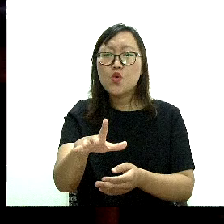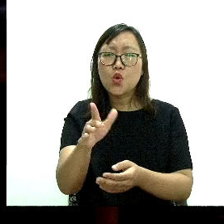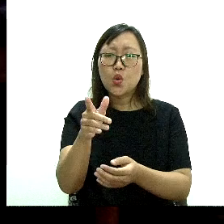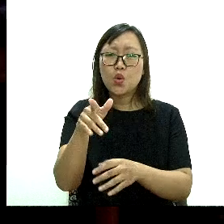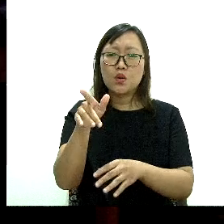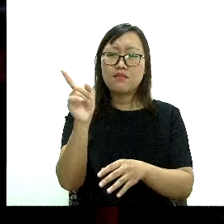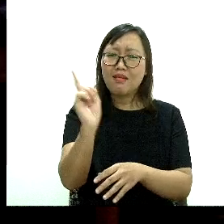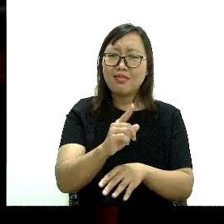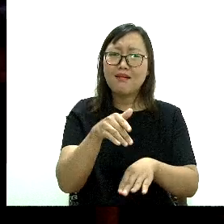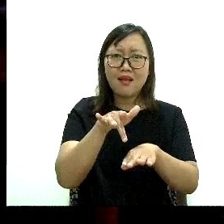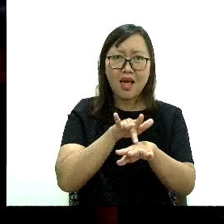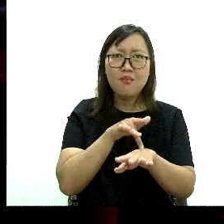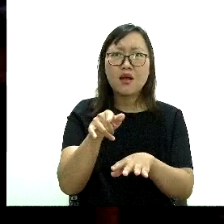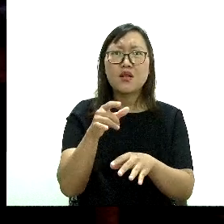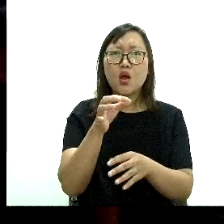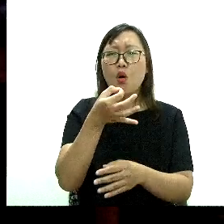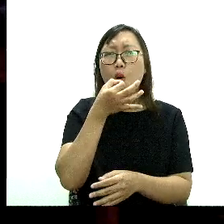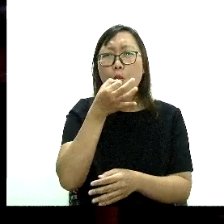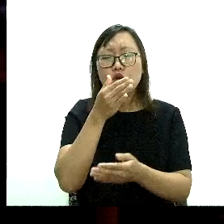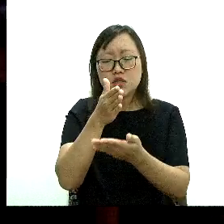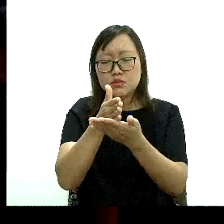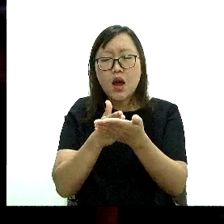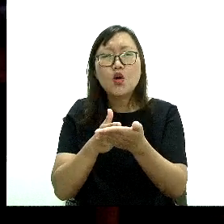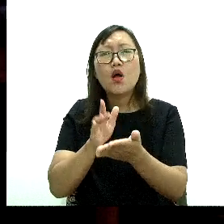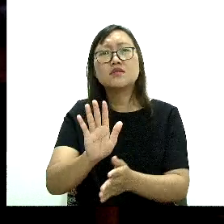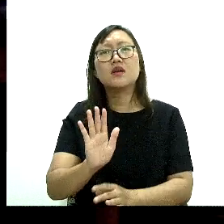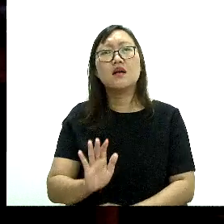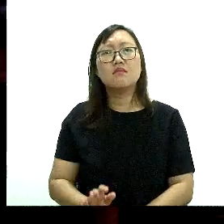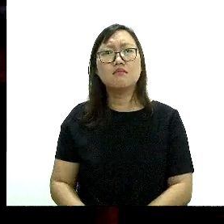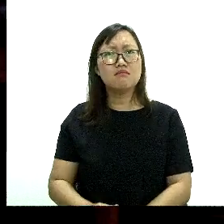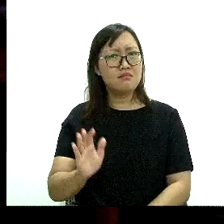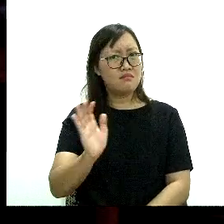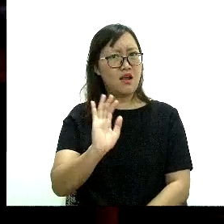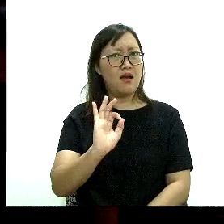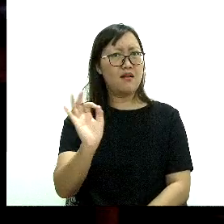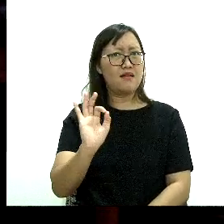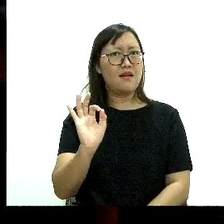1? Dia harusnya 1/4 karena datangnya sangat terlambat.